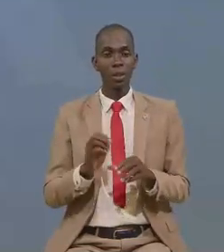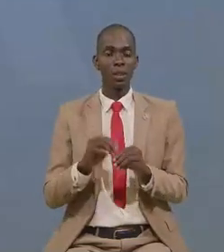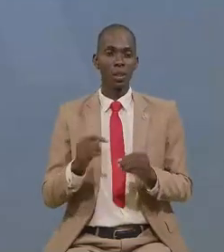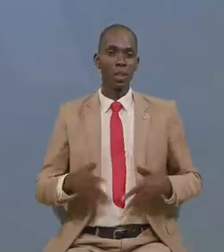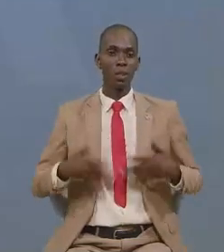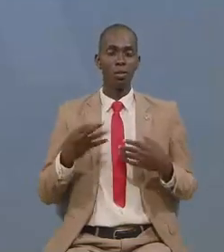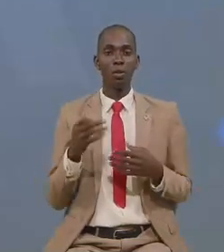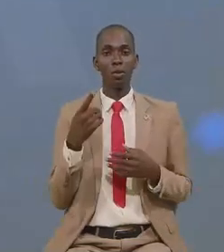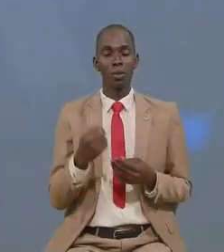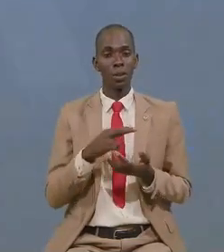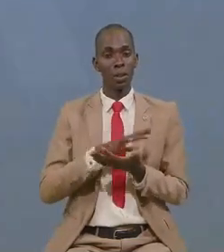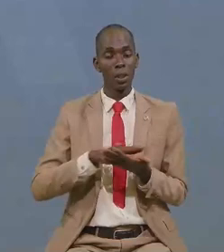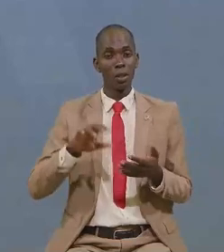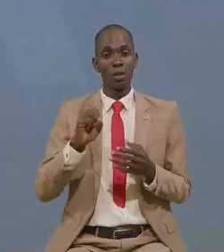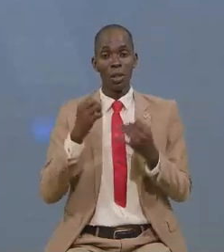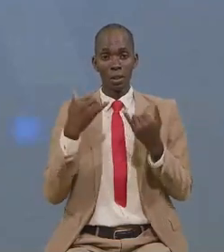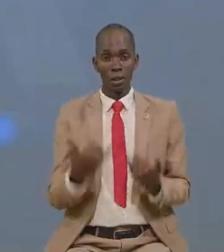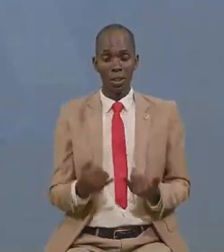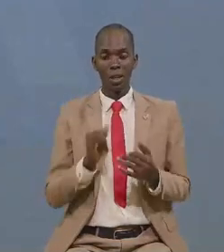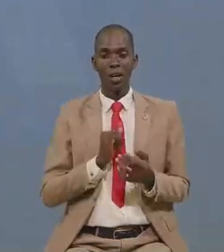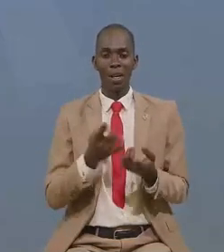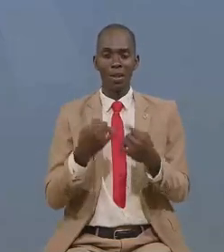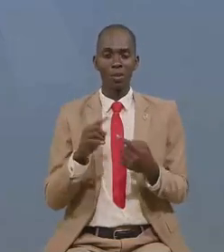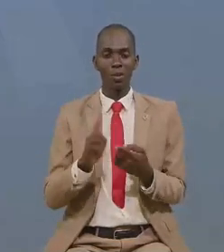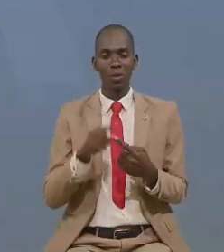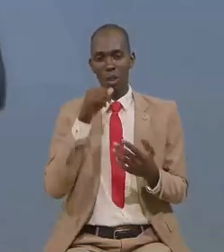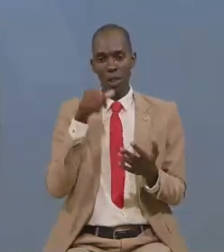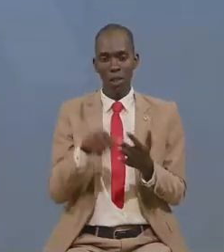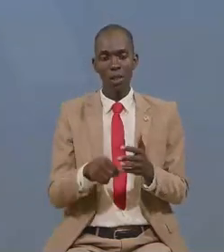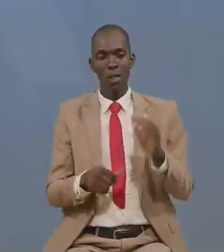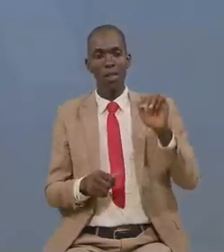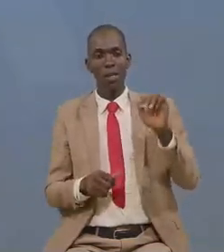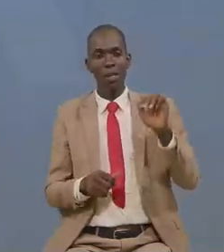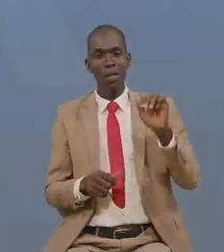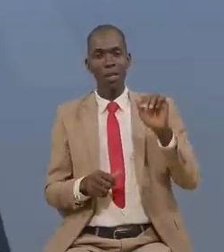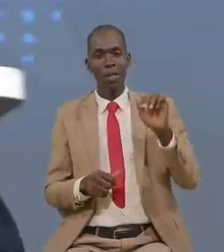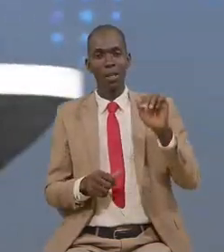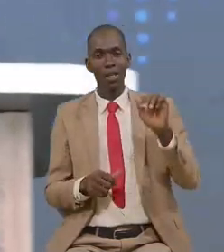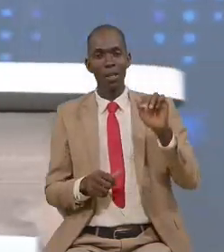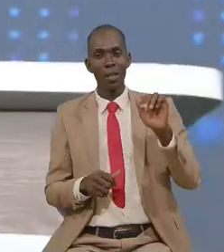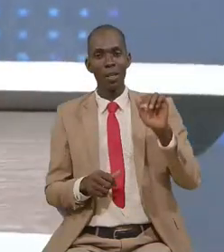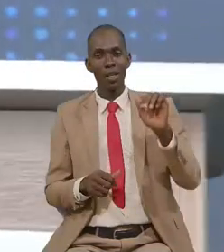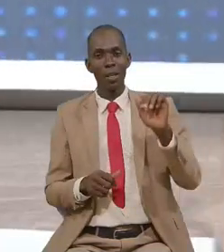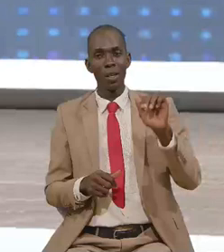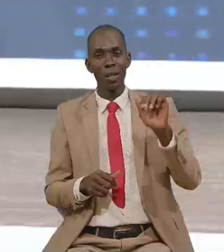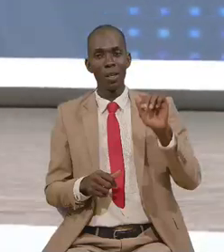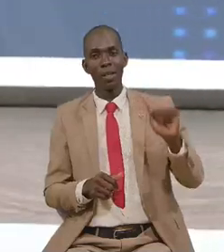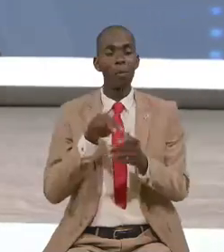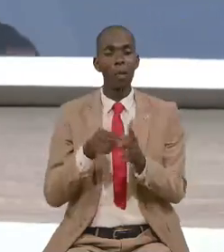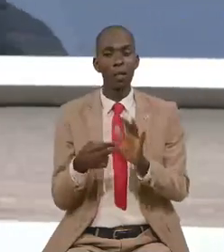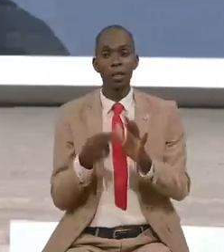Maintenant, je viens parler au le A dans le mot miracle. Ce A, c'est Jésus,